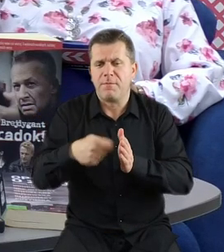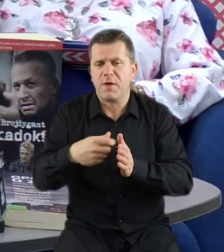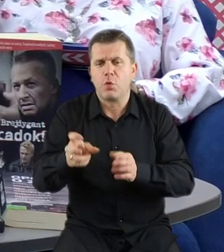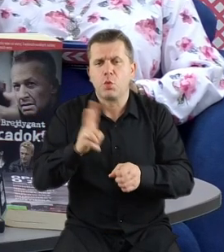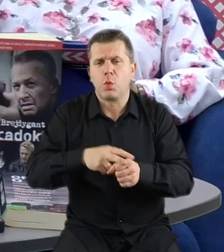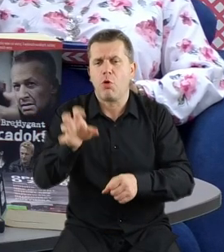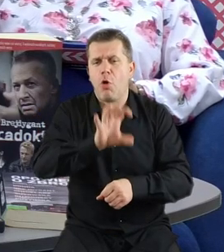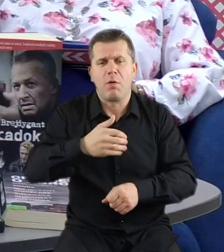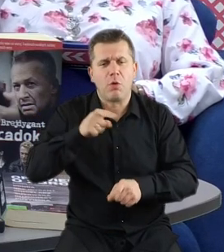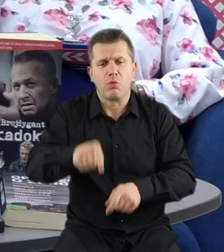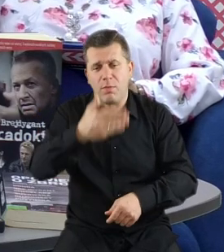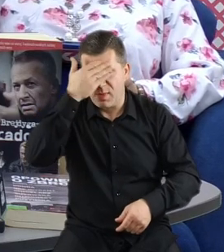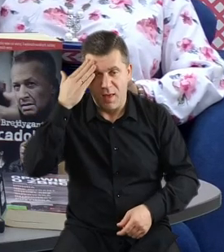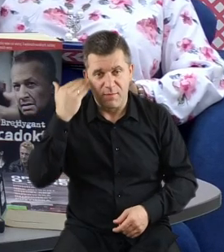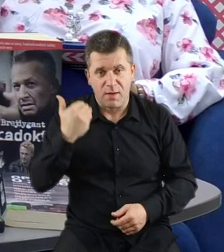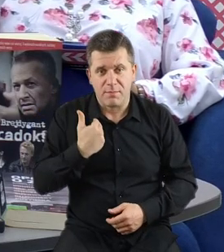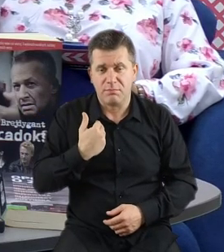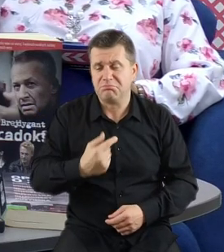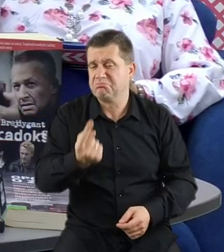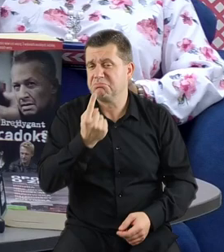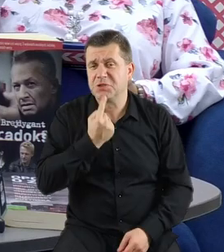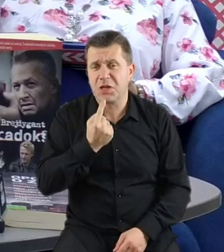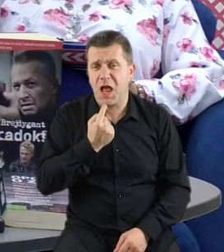który oglądam. W ogóle tego nie wiem. Ja też nie pamiętam.